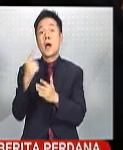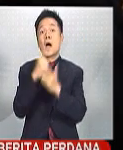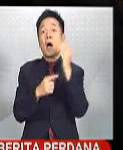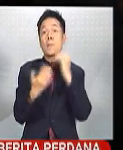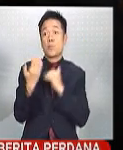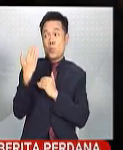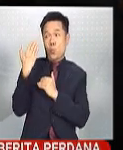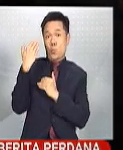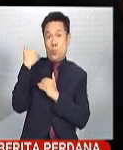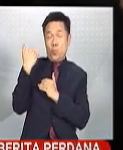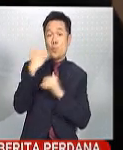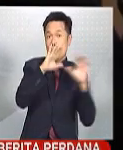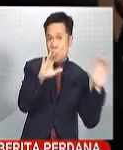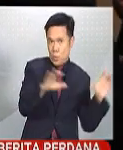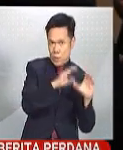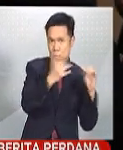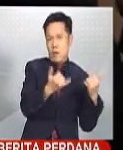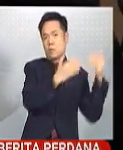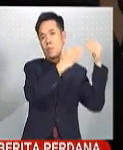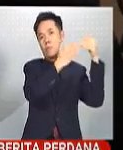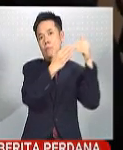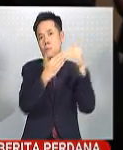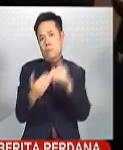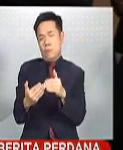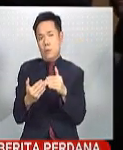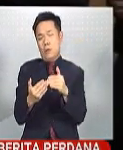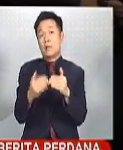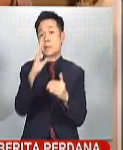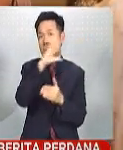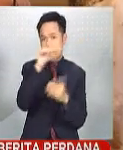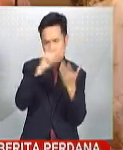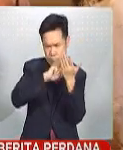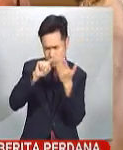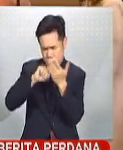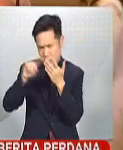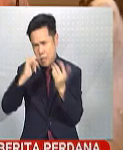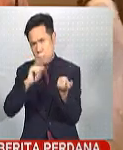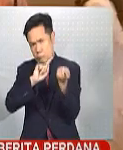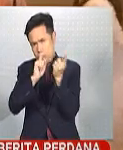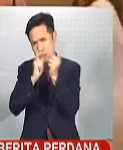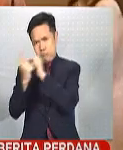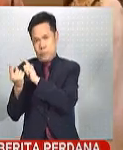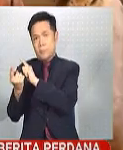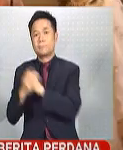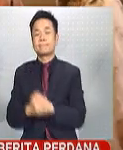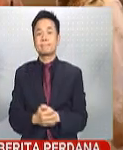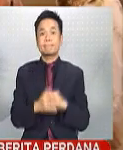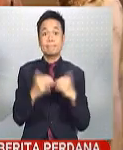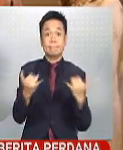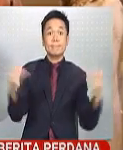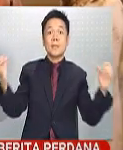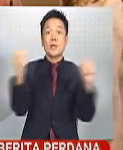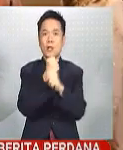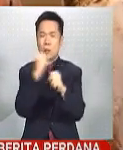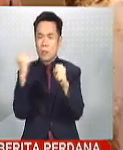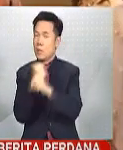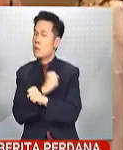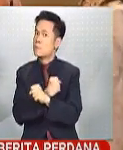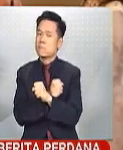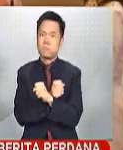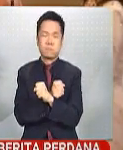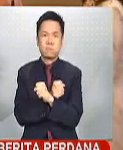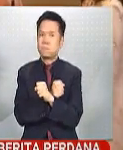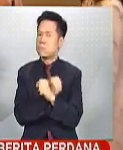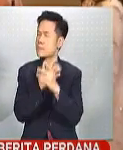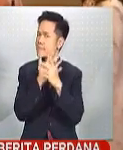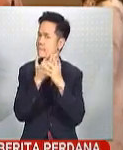telah ditinggalkan sebelum itu. Dan kita akan menyemak semula. Hari ini kita lihat cabaran yang kita menghadapi adalah cukup besar.